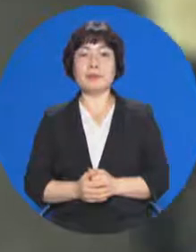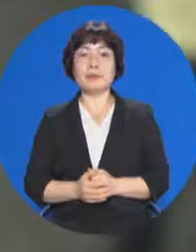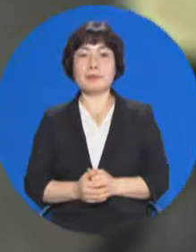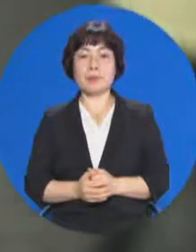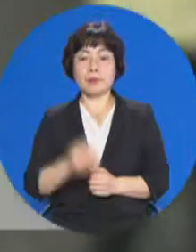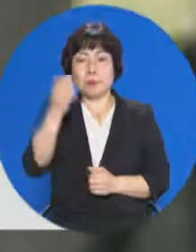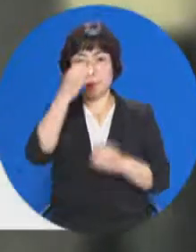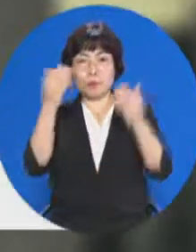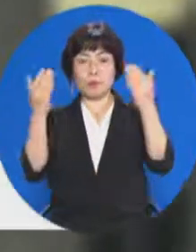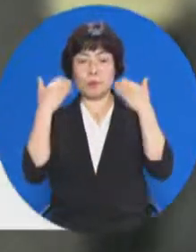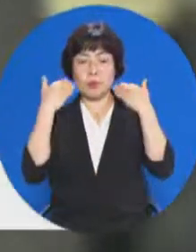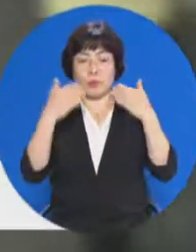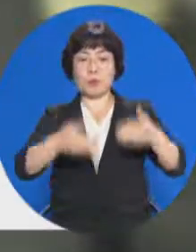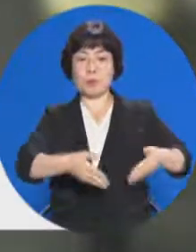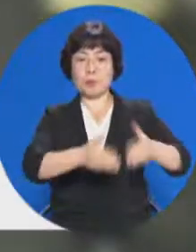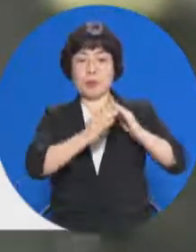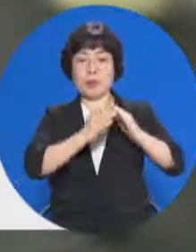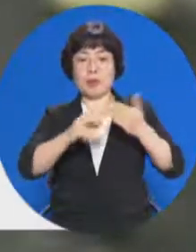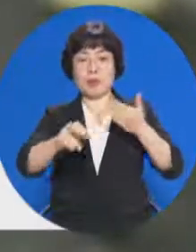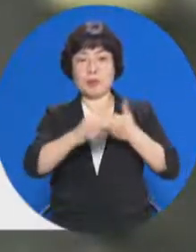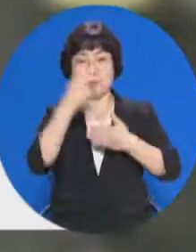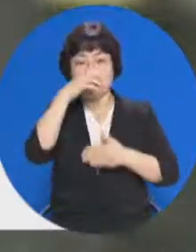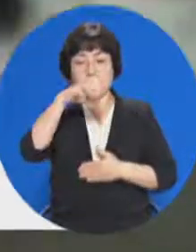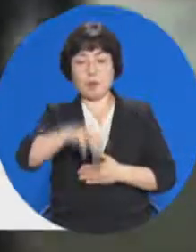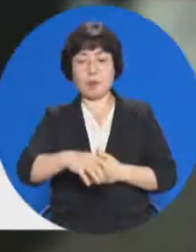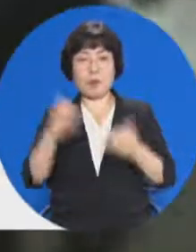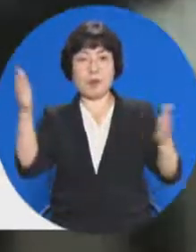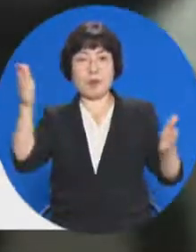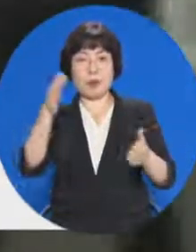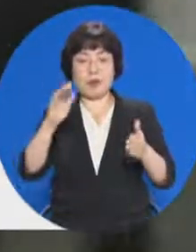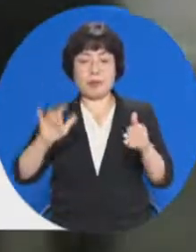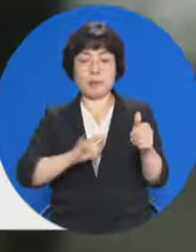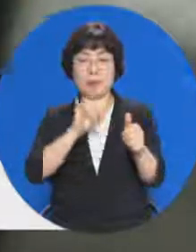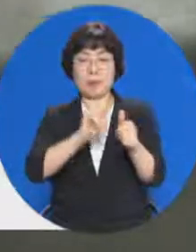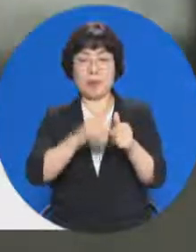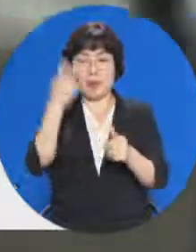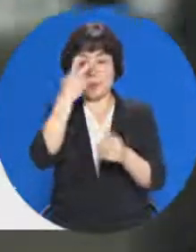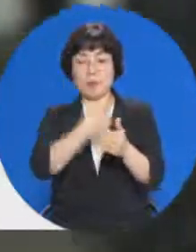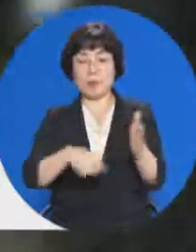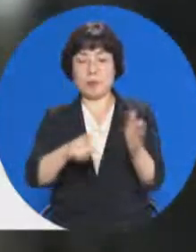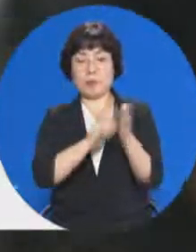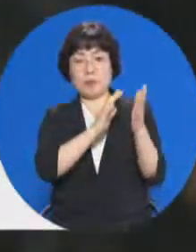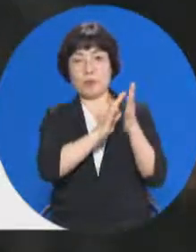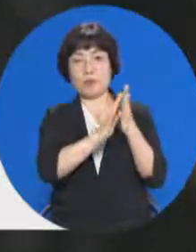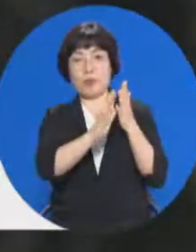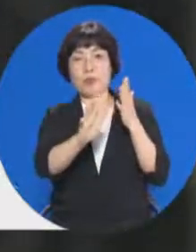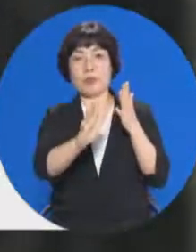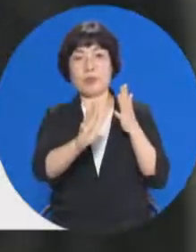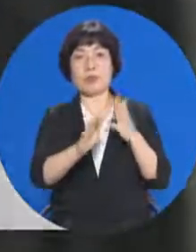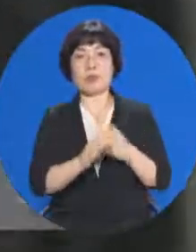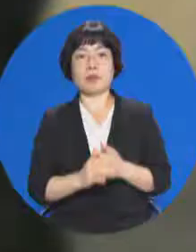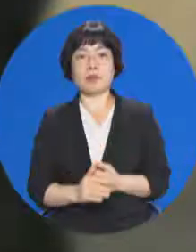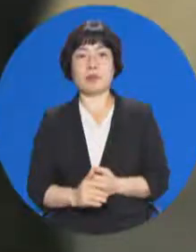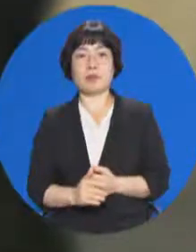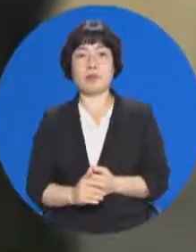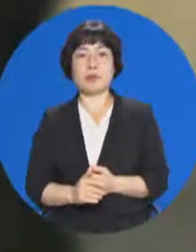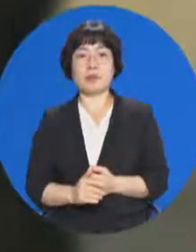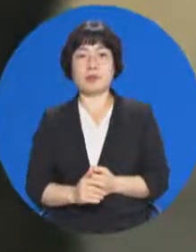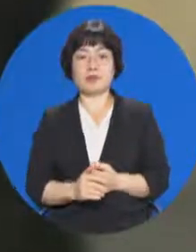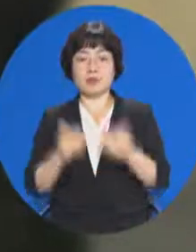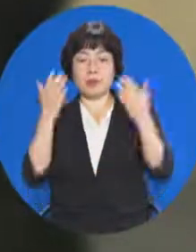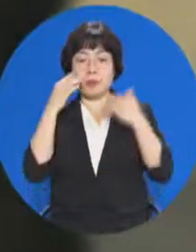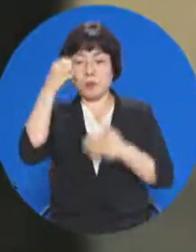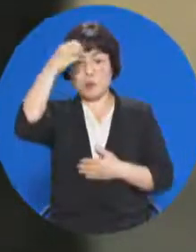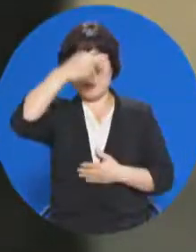한 고등학교에 설치된 임시검사소에 학생들이 코로나19 검체 검사를 받기 위해 줄지어 늘어섰습니다. 이 학교